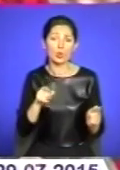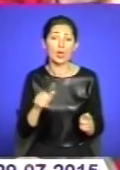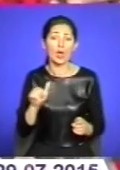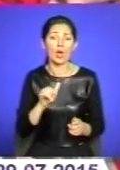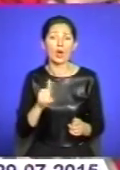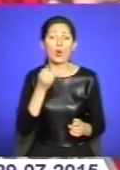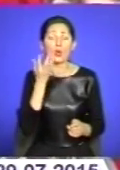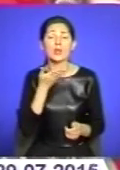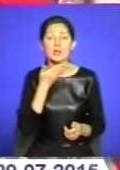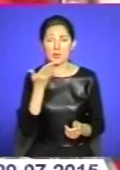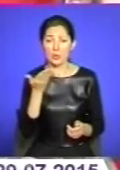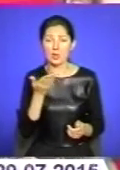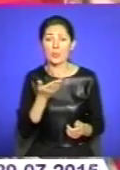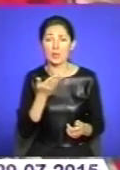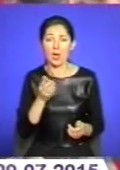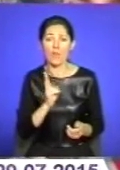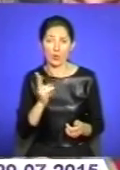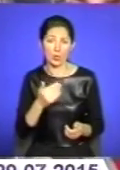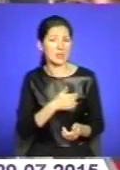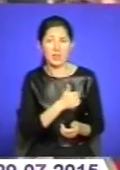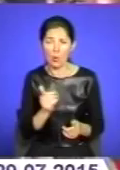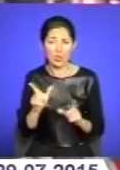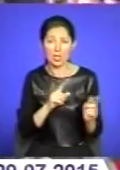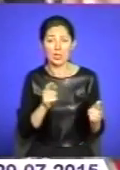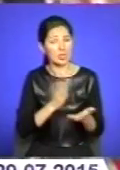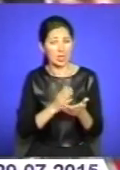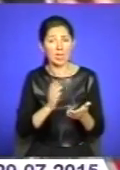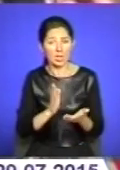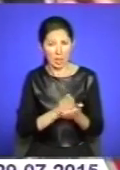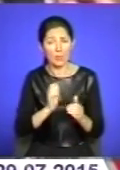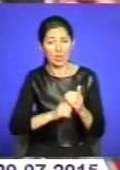когось є небажання або якась інша причина, щоб залишитись тут,